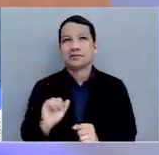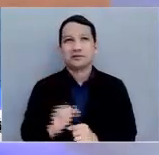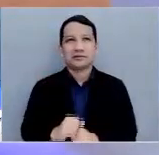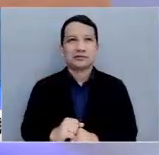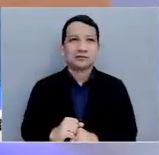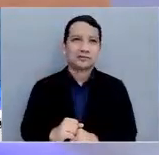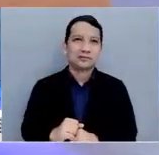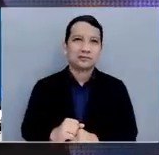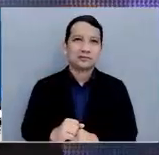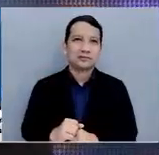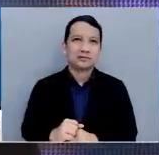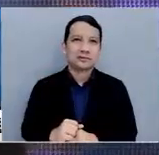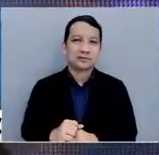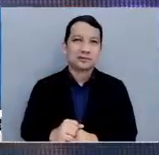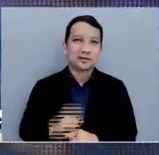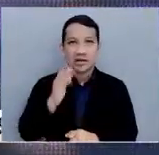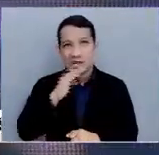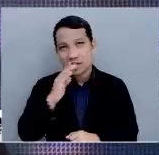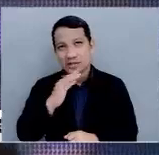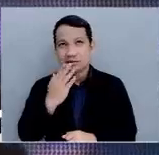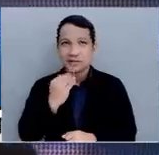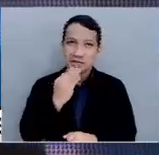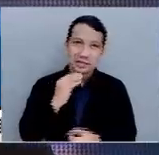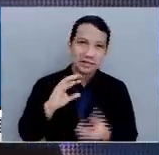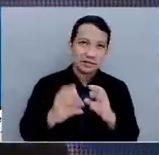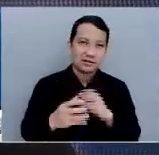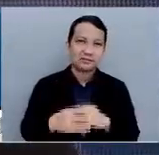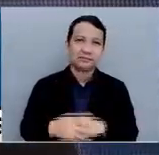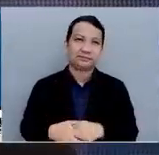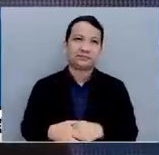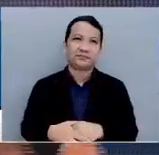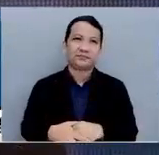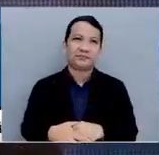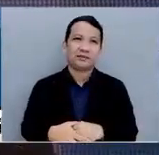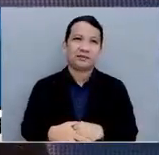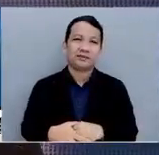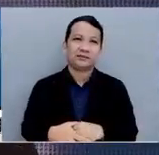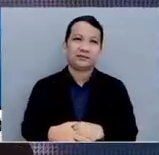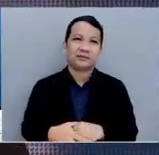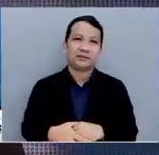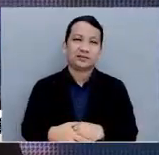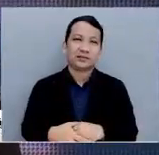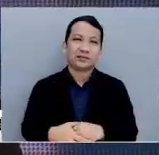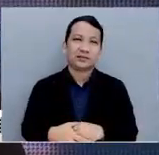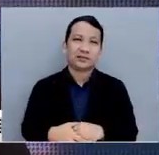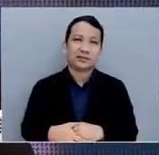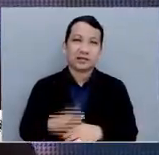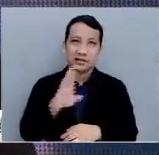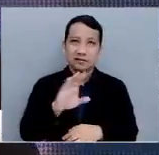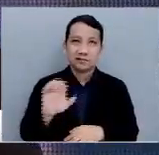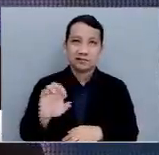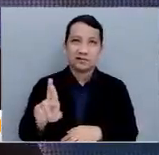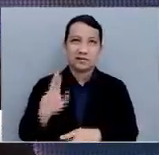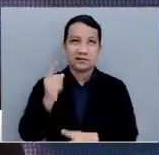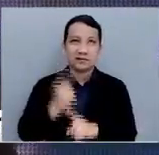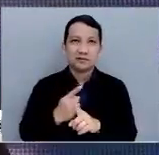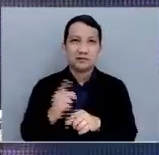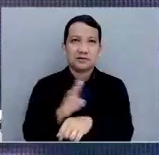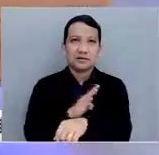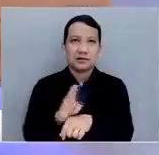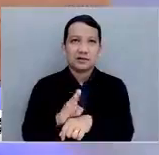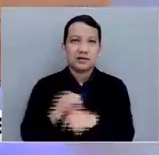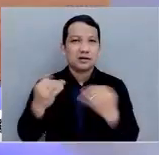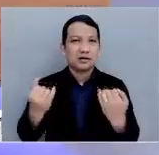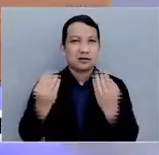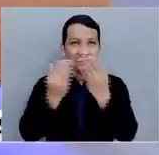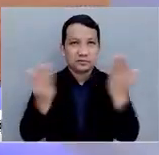may maanghang, may matamis na part. Nga! So, paano? Eto na, per months na. Yes, eto po. Na ba ang busy months mo? Yes, yes po.